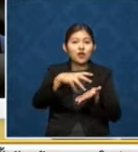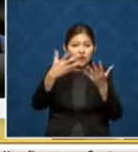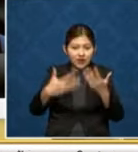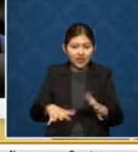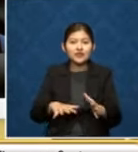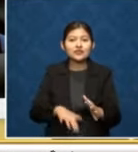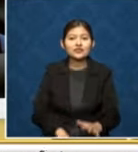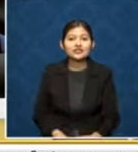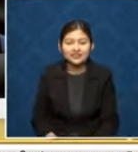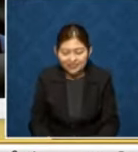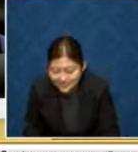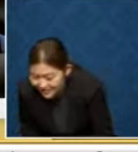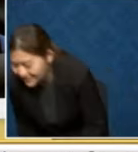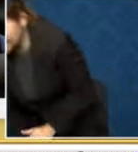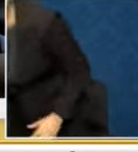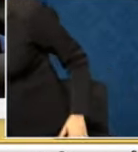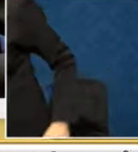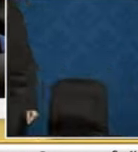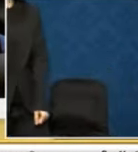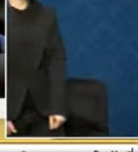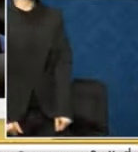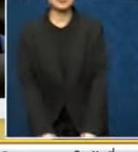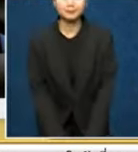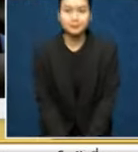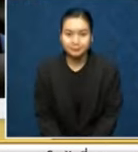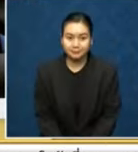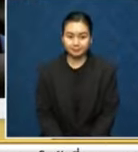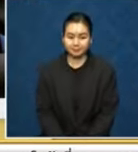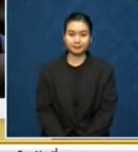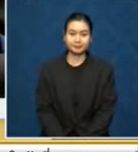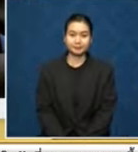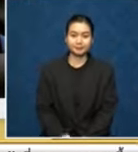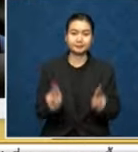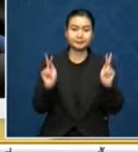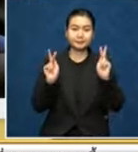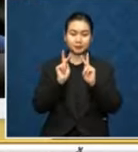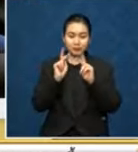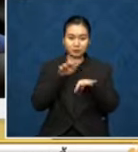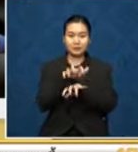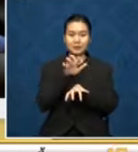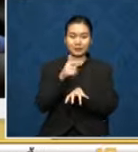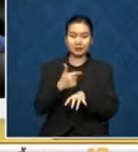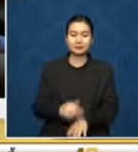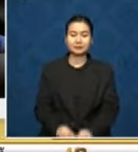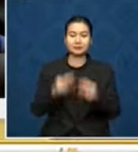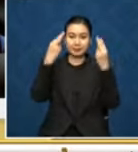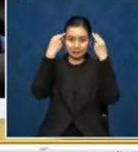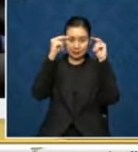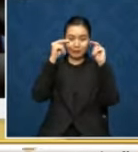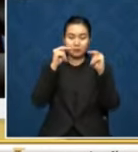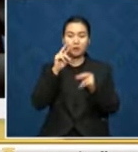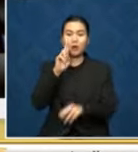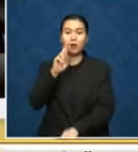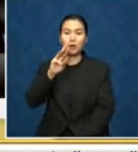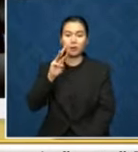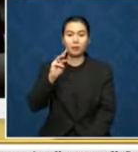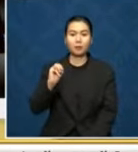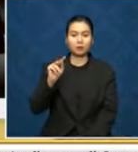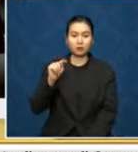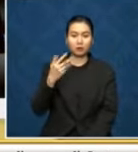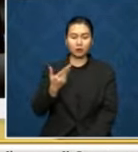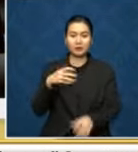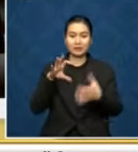านประธานไปยังกรมส่งเสริมการปกครองส่วนท้องถิ่นกระทรวงมหาดไทยถึงนายกรัฐมนตรีให้กำหนดแนวทางในการแก้ปัญหาขย